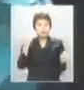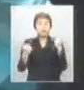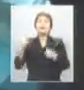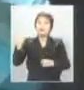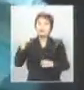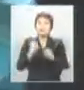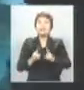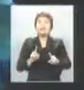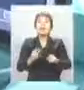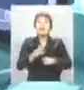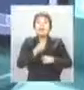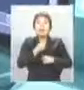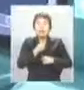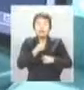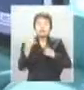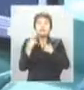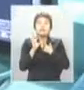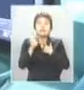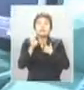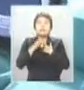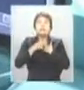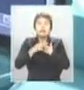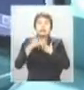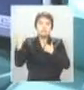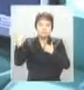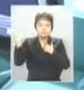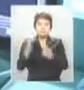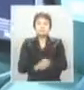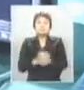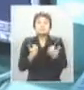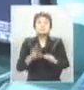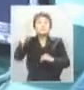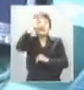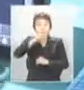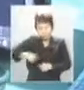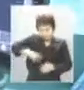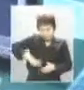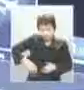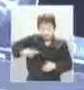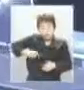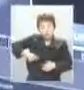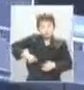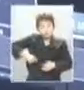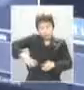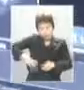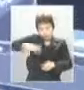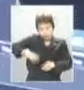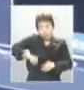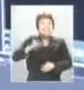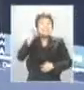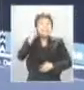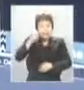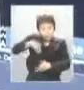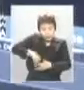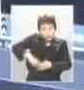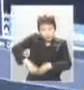ยัมีอาการไอและมีเสมหะส่นผลการตร X-rayอดเมื่คืทผานมาพบวาปอดอักเสบและมีน้ำในปอดซึ่